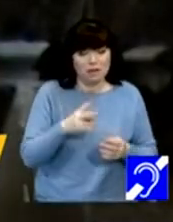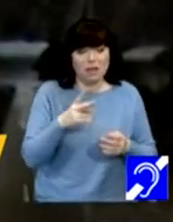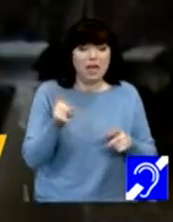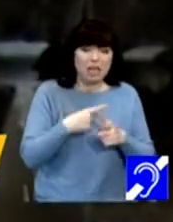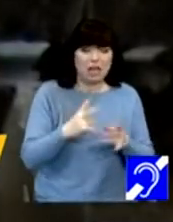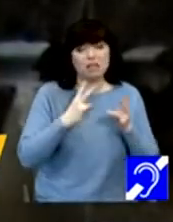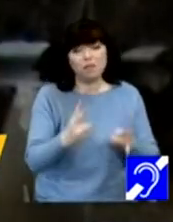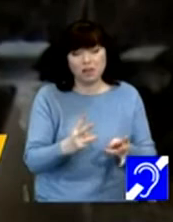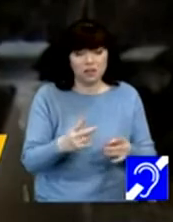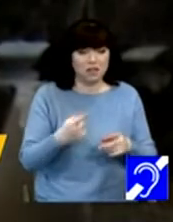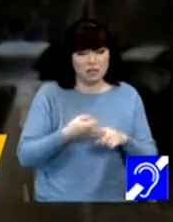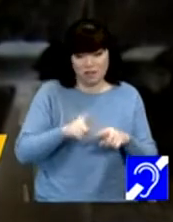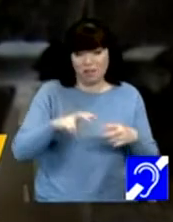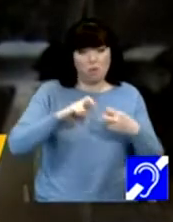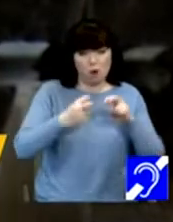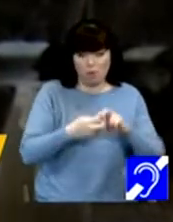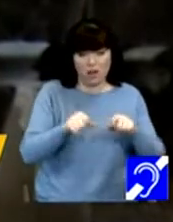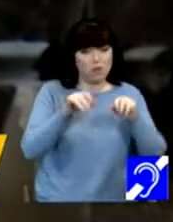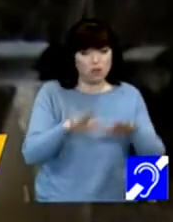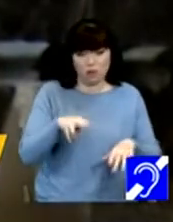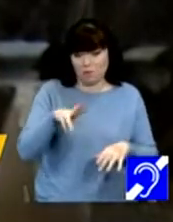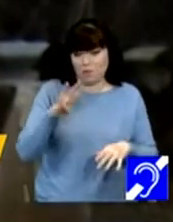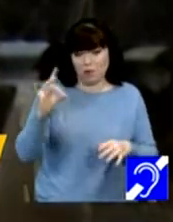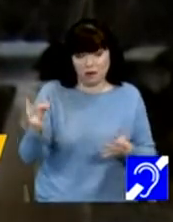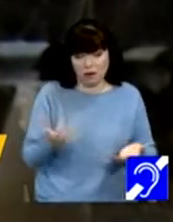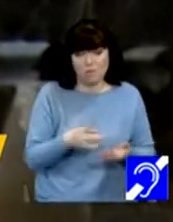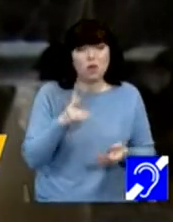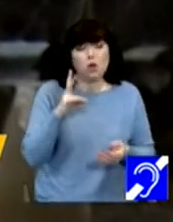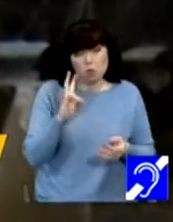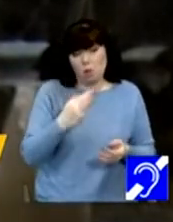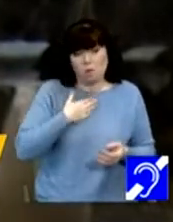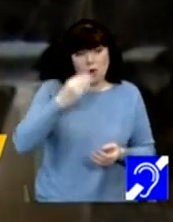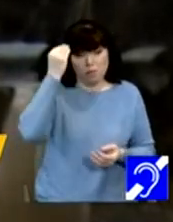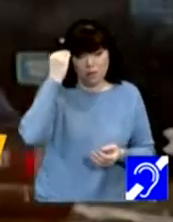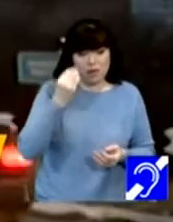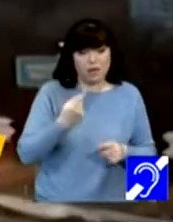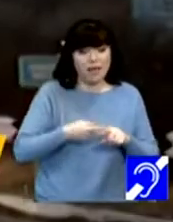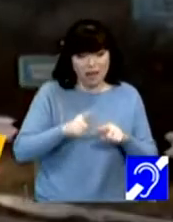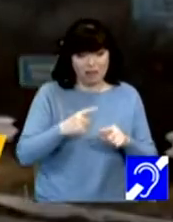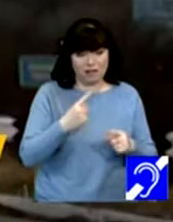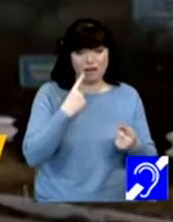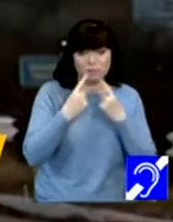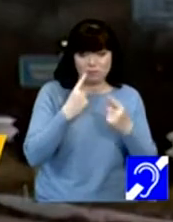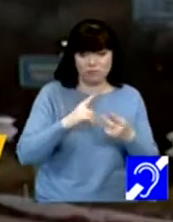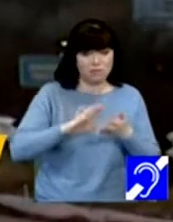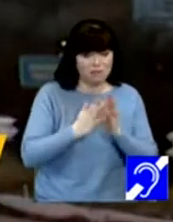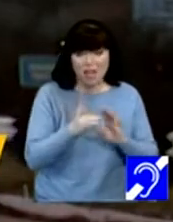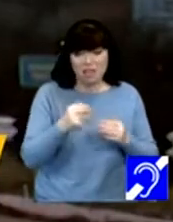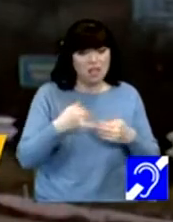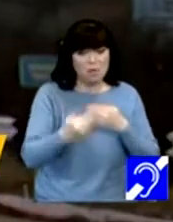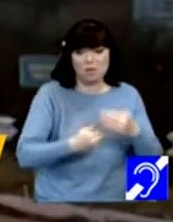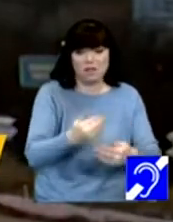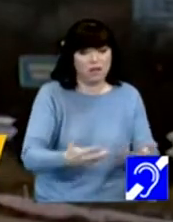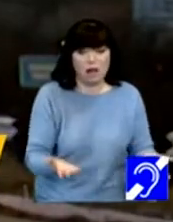negociere privind reglementarea transnistriană în momentul dat. Tot ce văd eu, aceste negocieri nu mișcă în